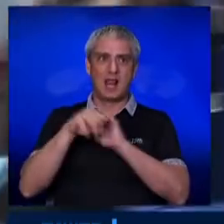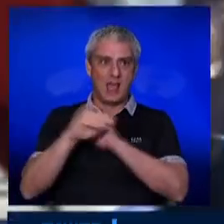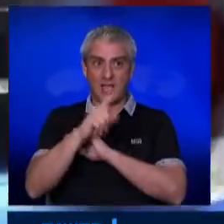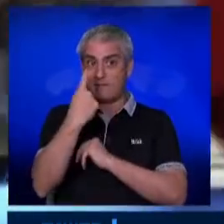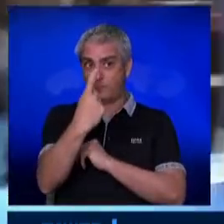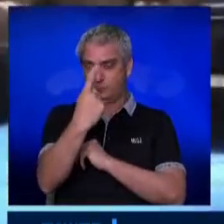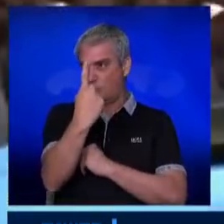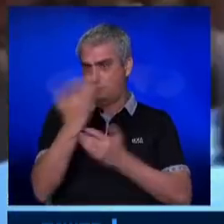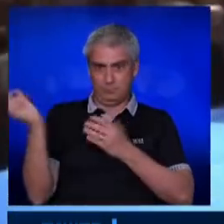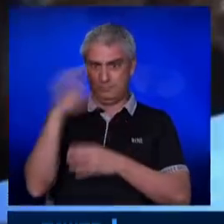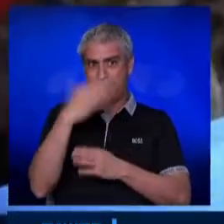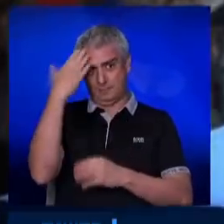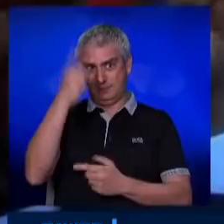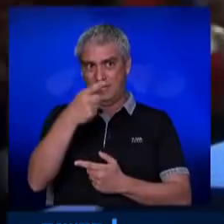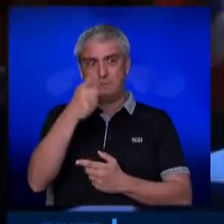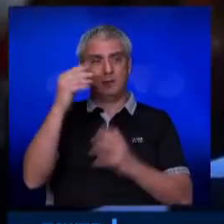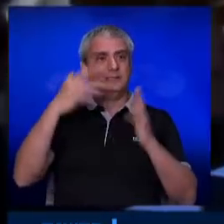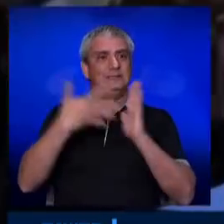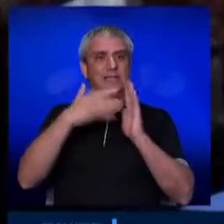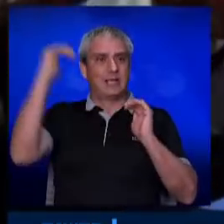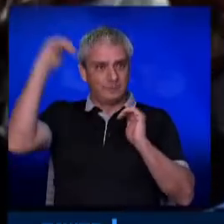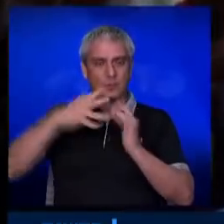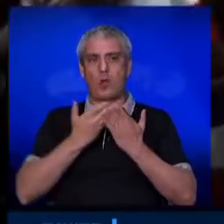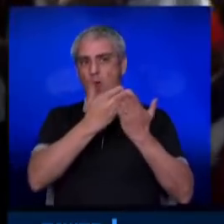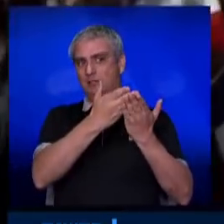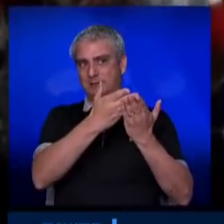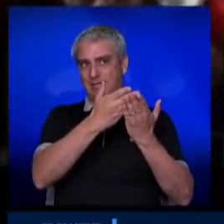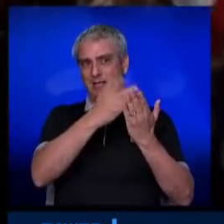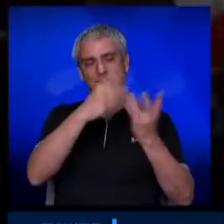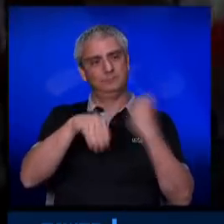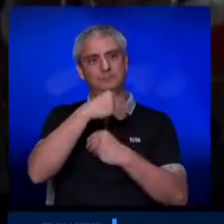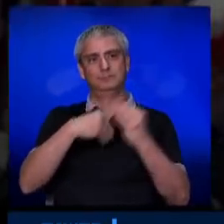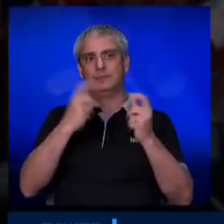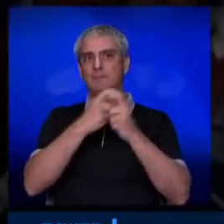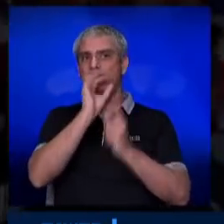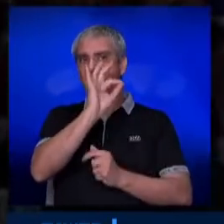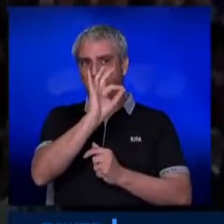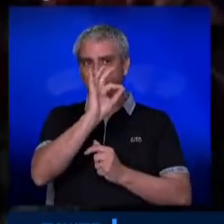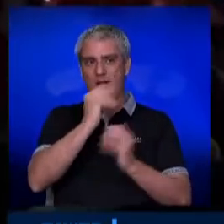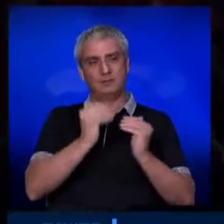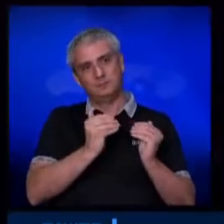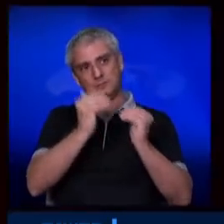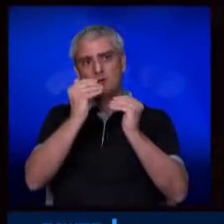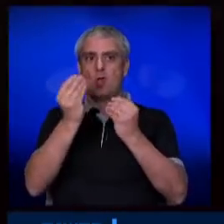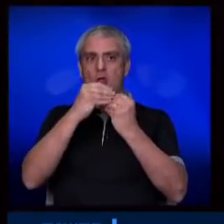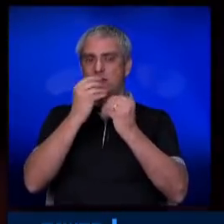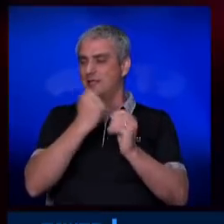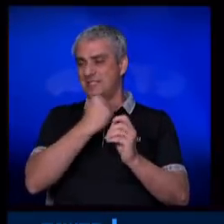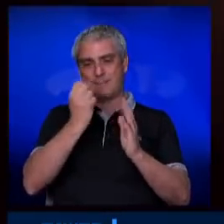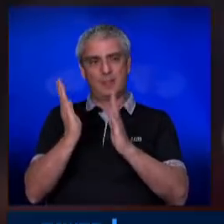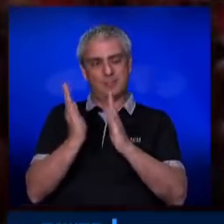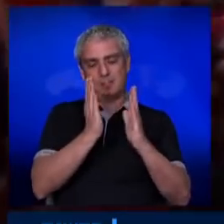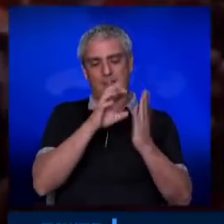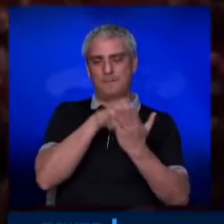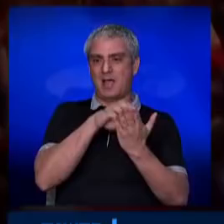בעצמו בין למהגרים, שמתרסק בסקרים ומסייע ללפן להלבין את מפלגתה ולהזיזה עוד ועוד מן הימין לכיוון